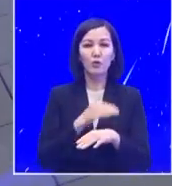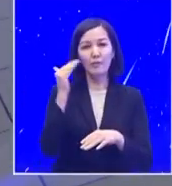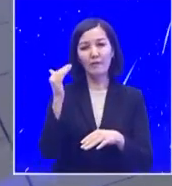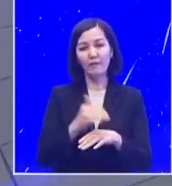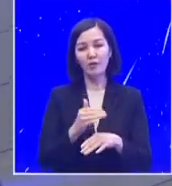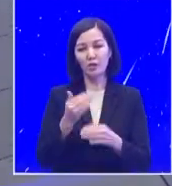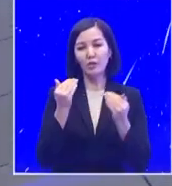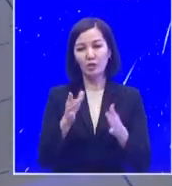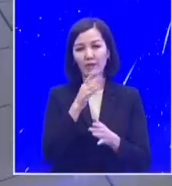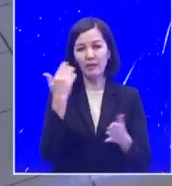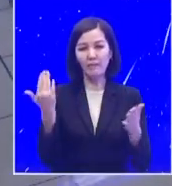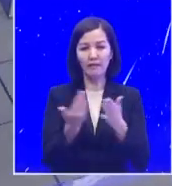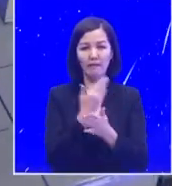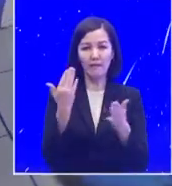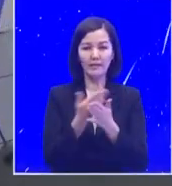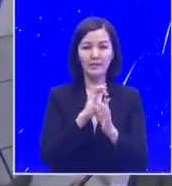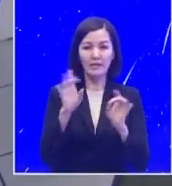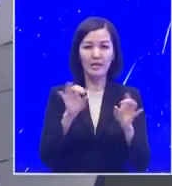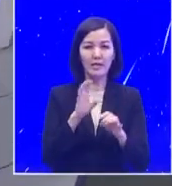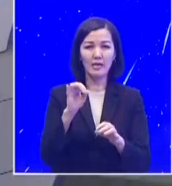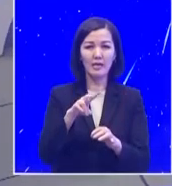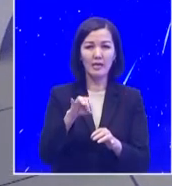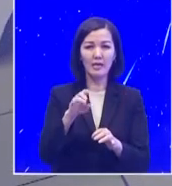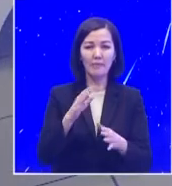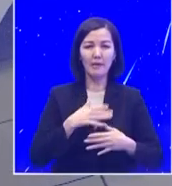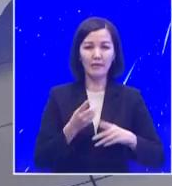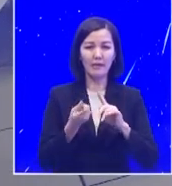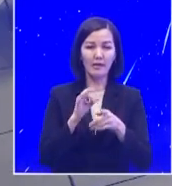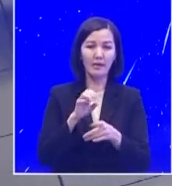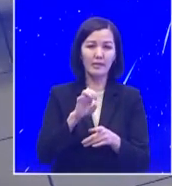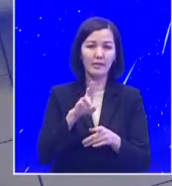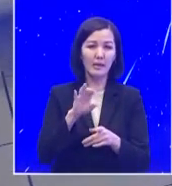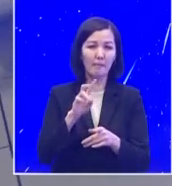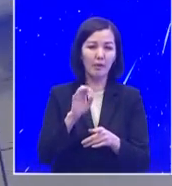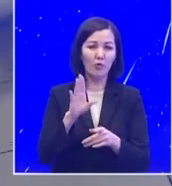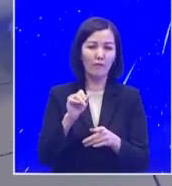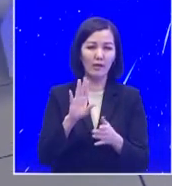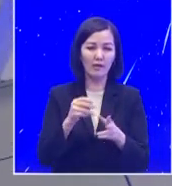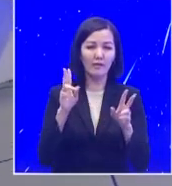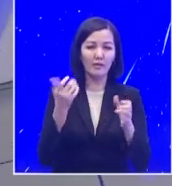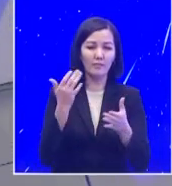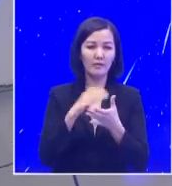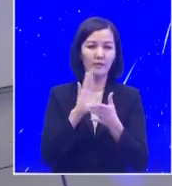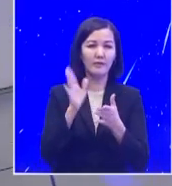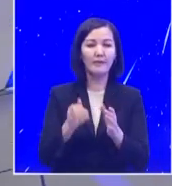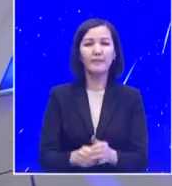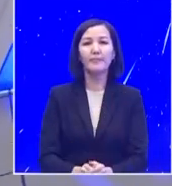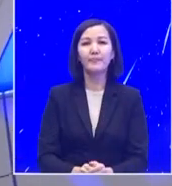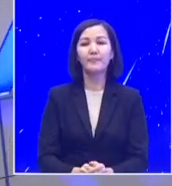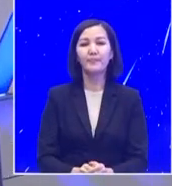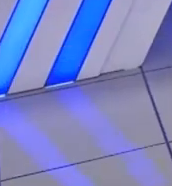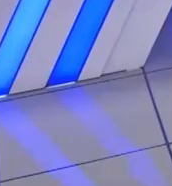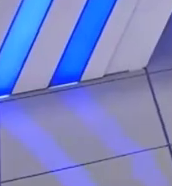Здравствуйте, время новостей на телеканале ЖТСУ. В студии Еламан Раимбеков и сурдоперевод обеспечивает Айгуль Стамбекова. И в начале выпуска коротко о самом